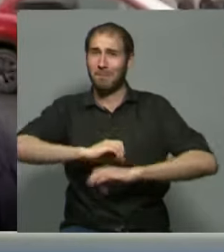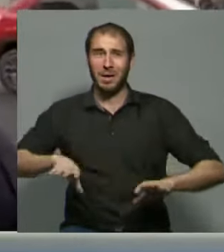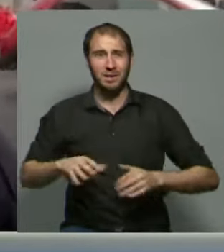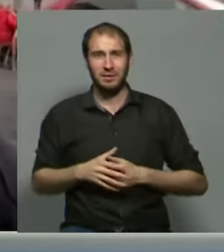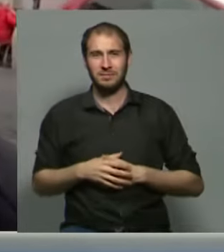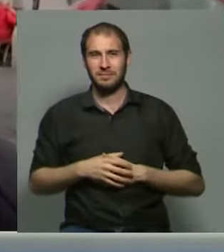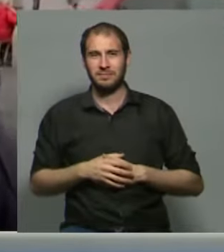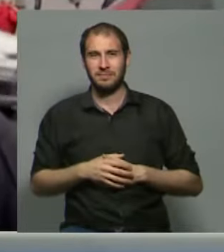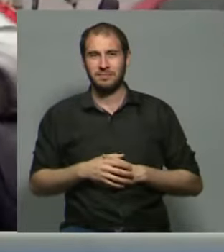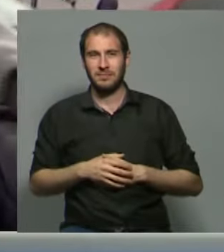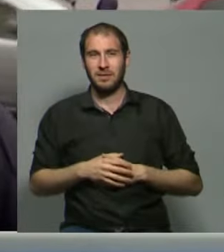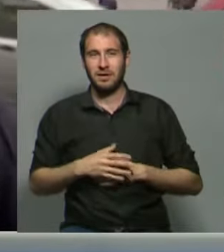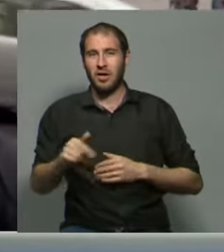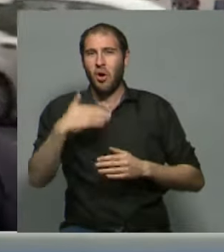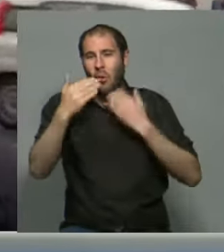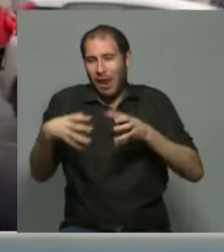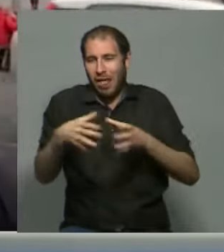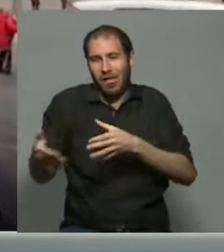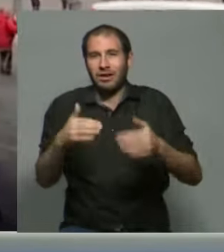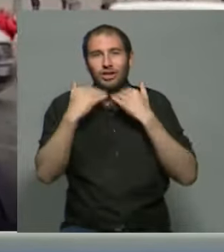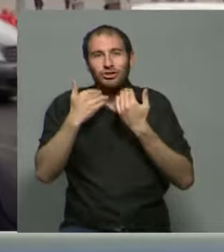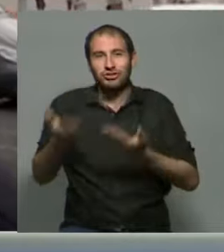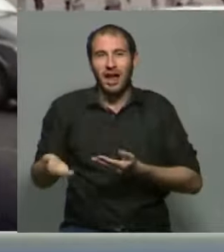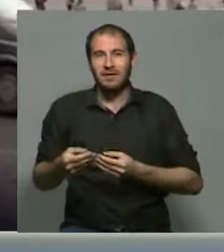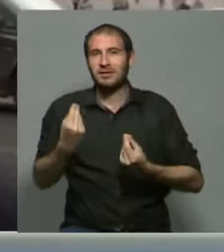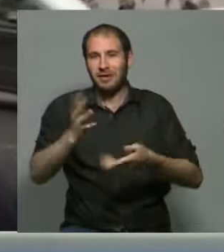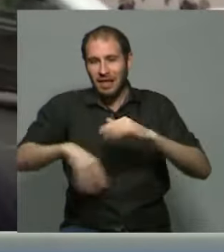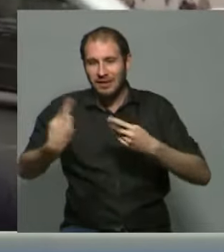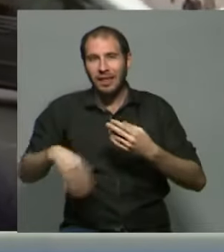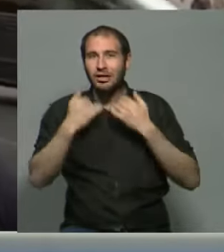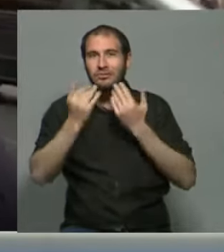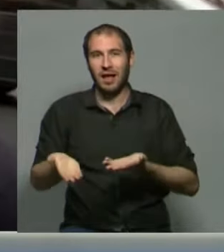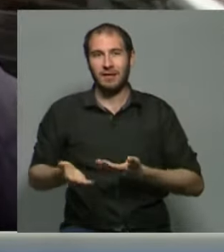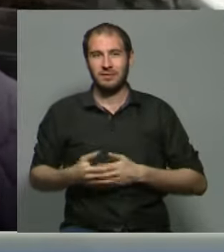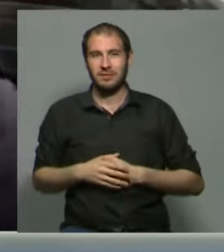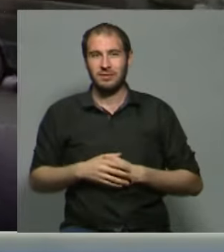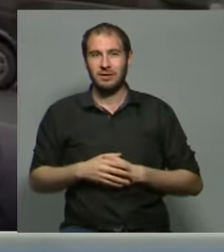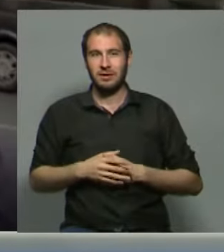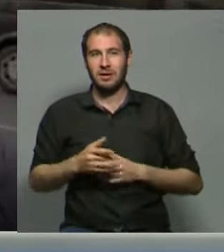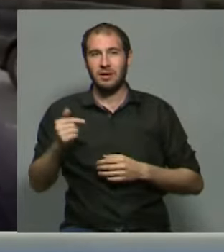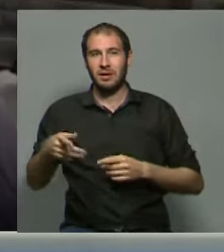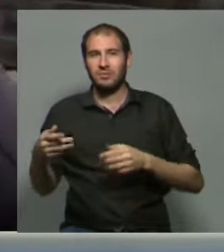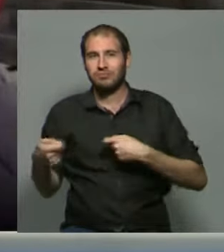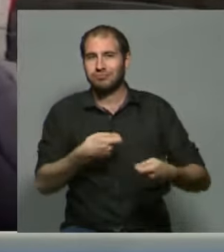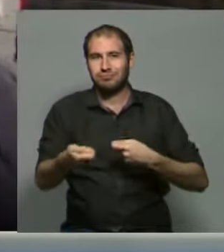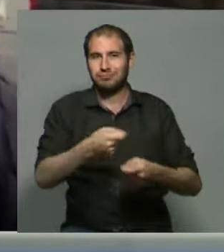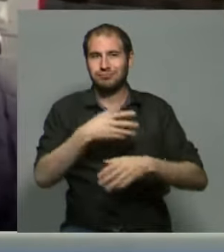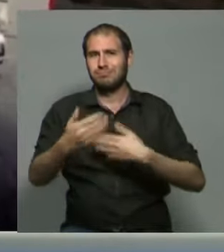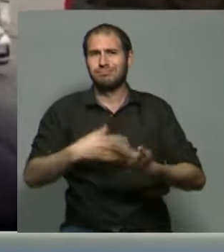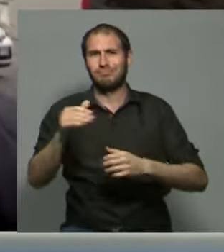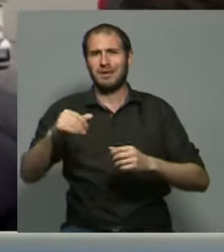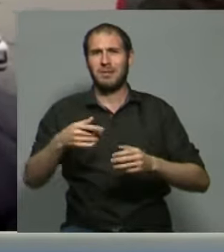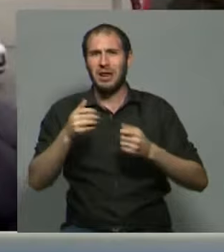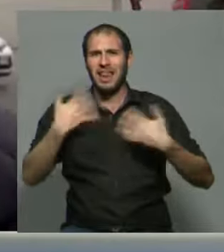Hanno giocato male, non sapevano fare cross, non sapevano fare niente. Hanno fatto dei cross che purtroppo